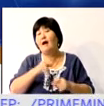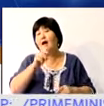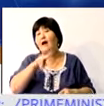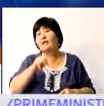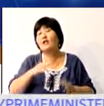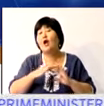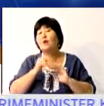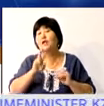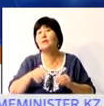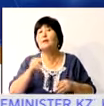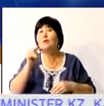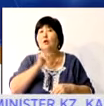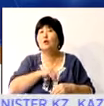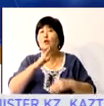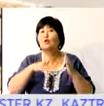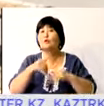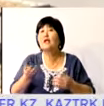құрылыс жұмыстарымен танысты.